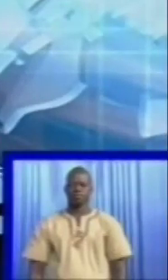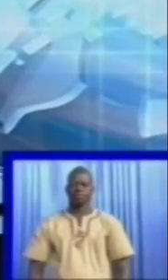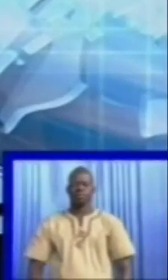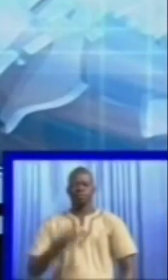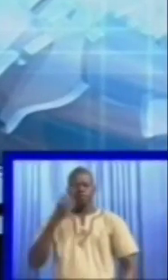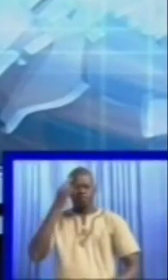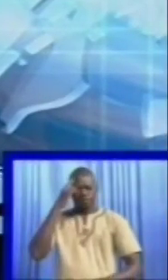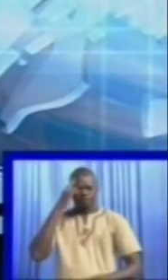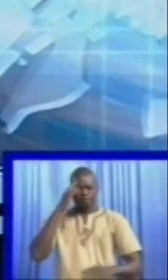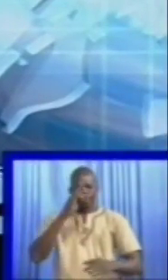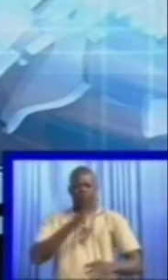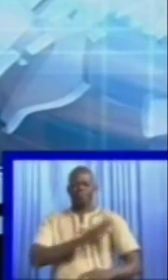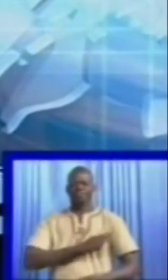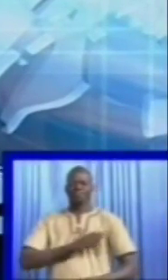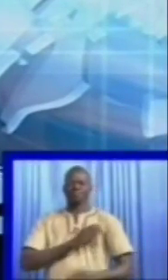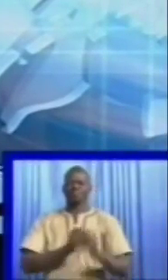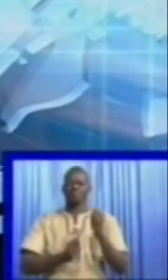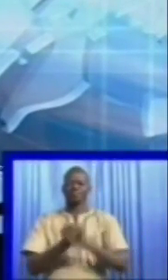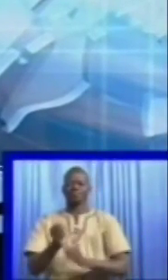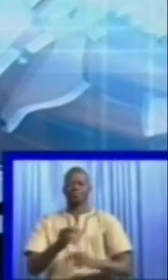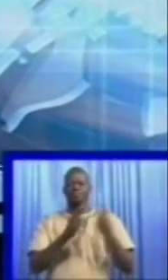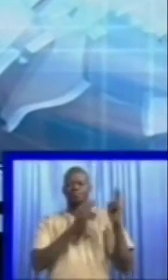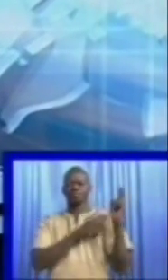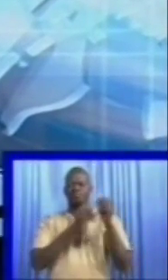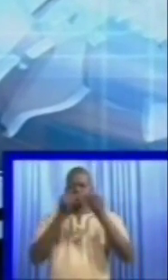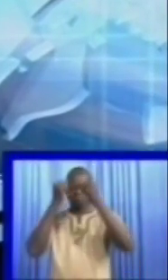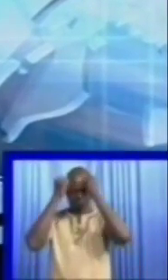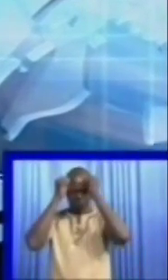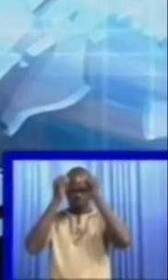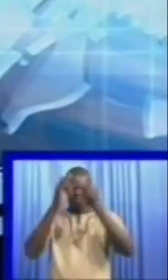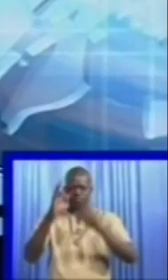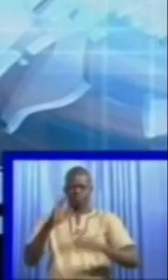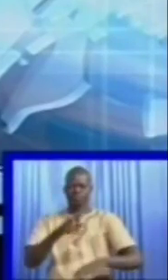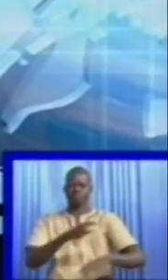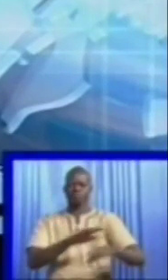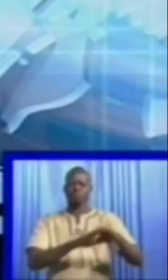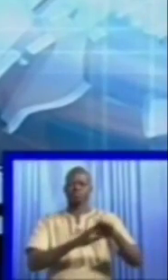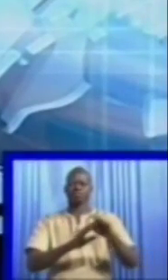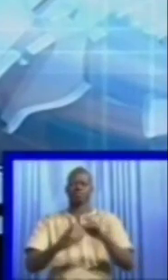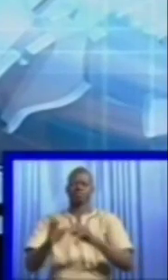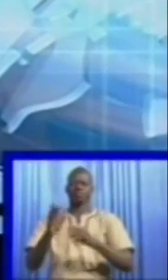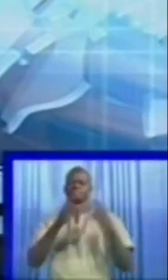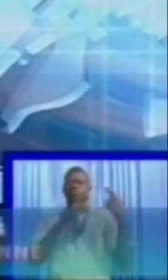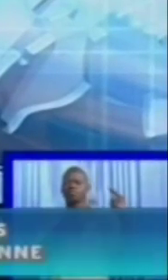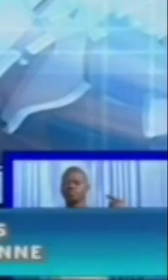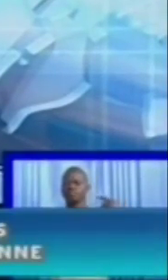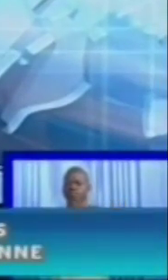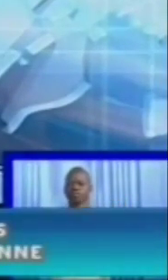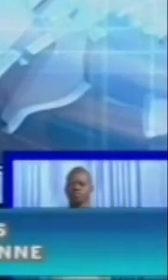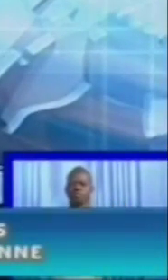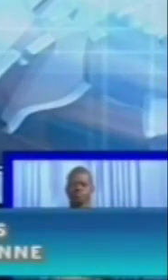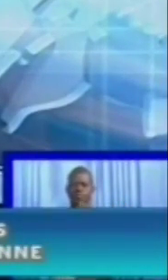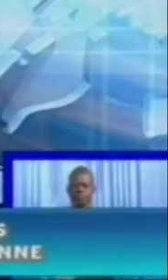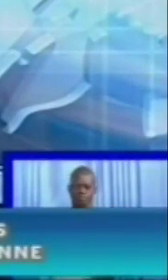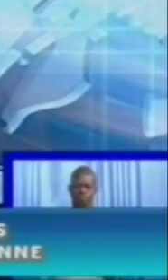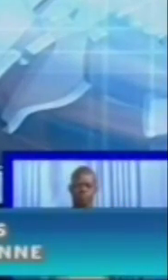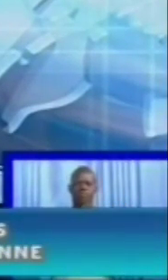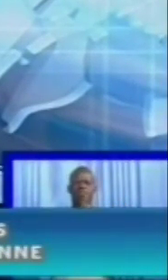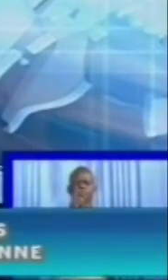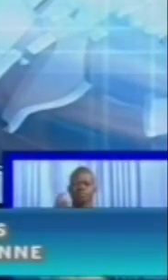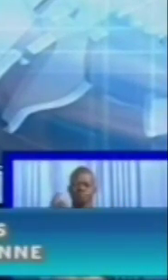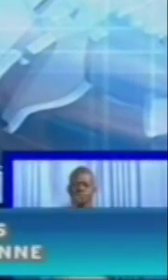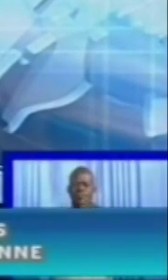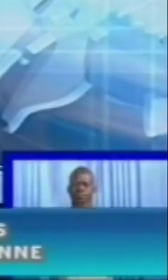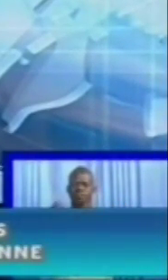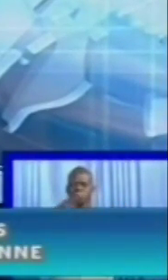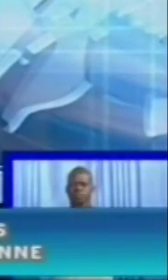pour une citoyenneté plus responsable, le président de façon un appel à la responsabilité de chacun. C'était il y a seulement quelques